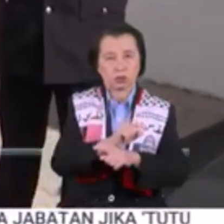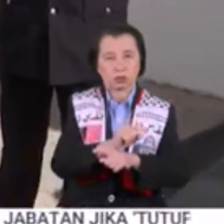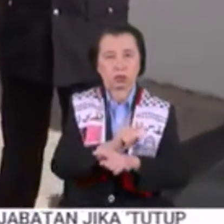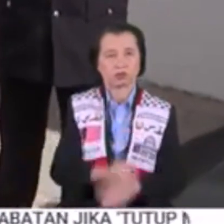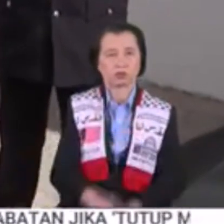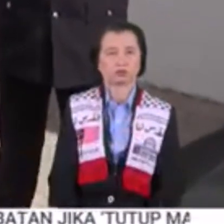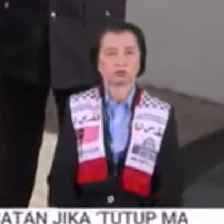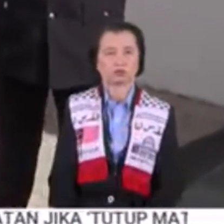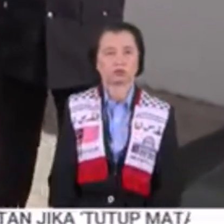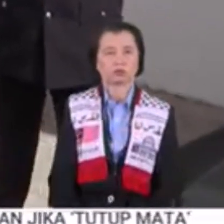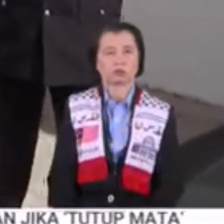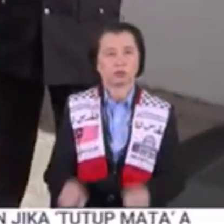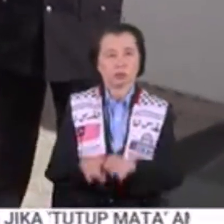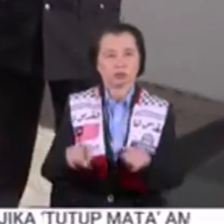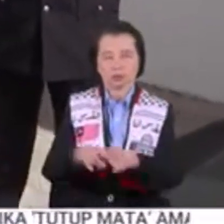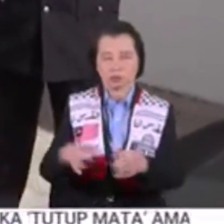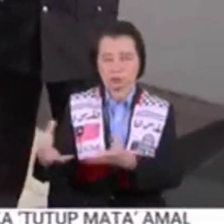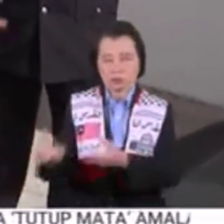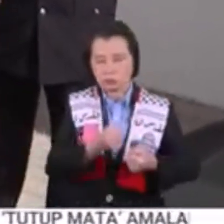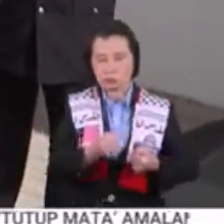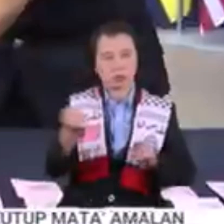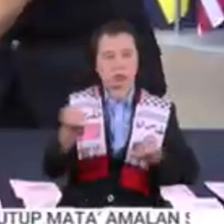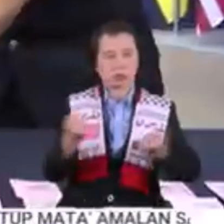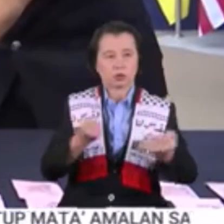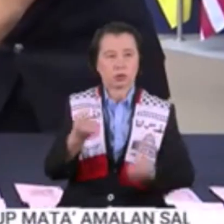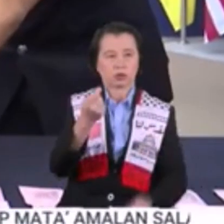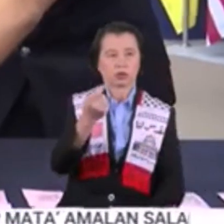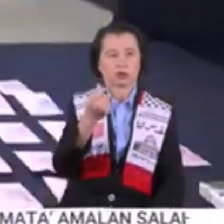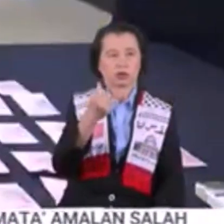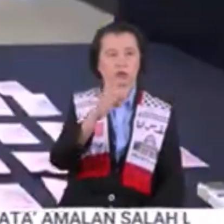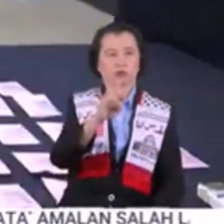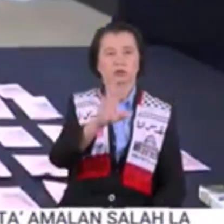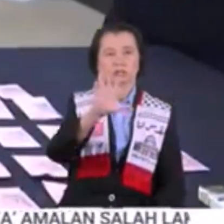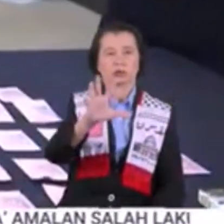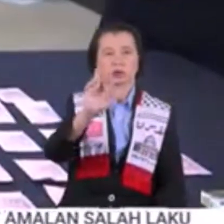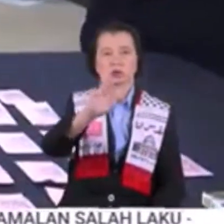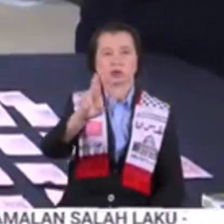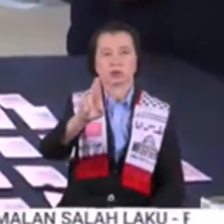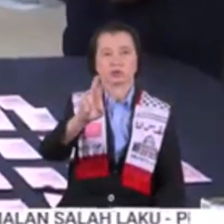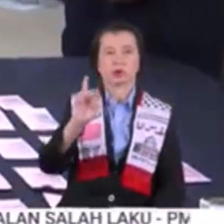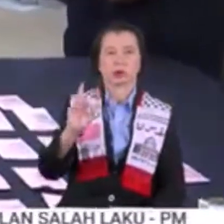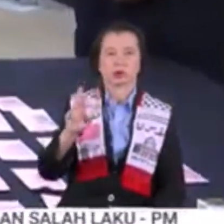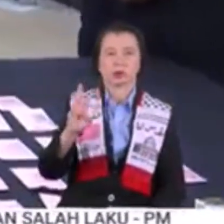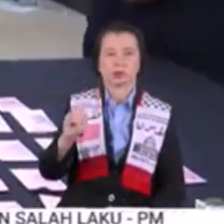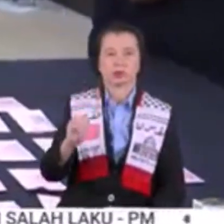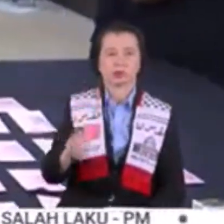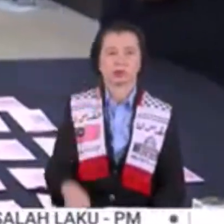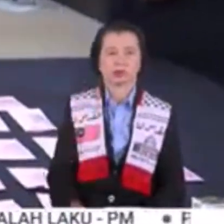Turut disita sebuah kenderaan bernilai kira-kira RM75,000.